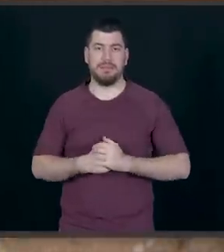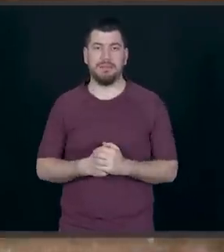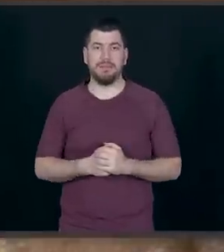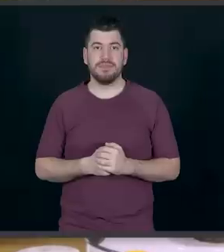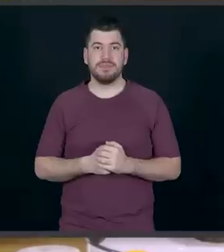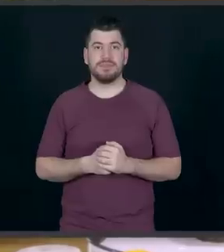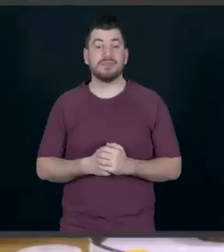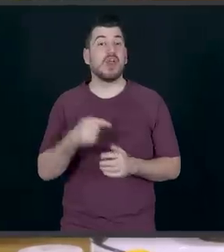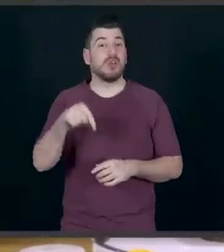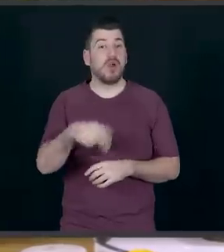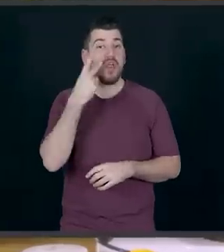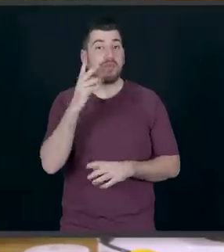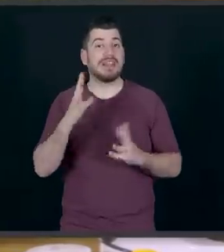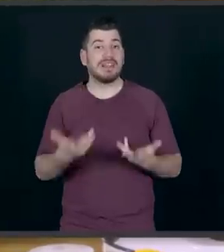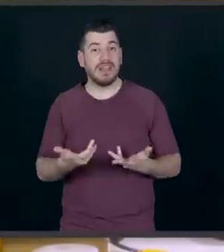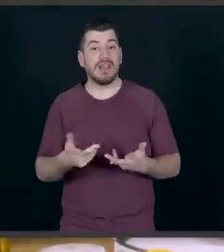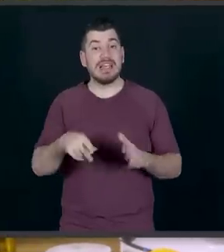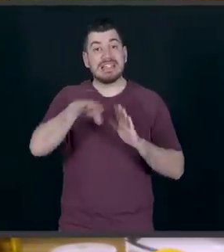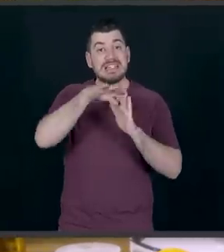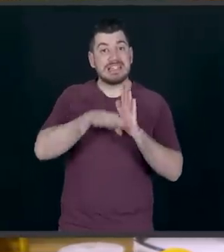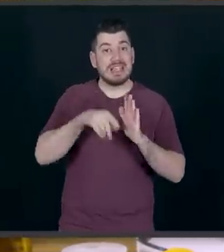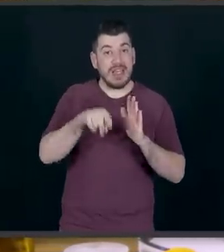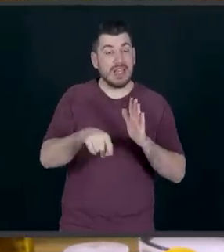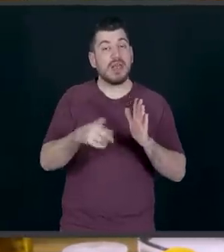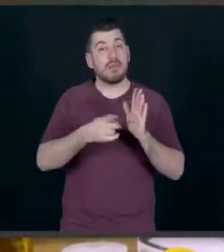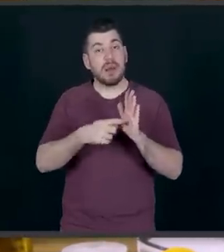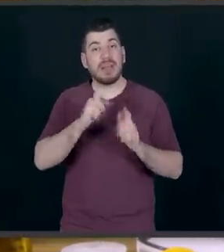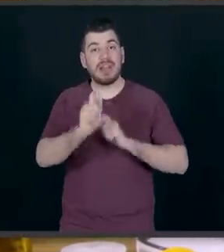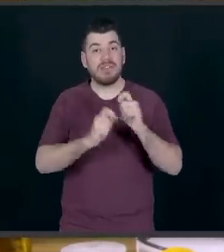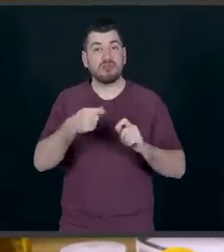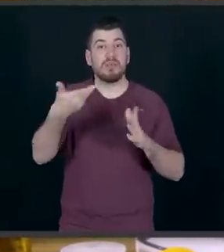Και τώρα, πάμε να τελειώσουμε όλη μας τη συνταγή με μία μαρίς.